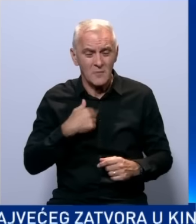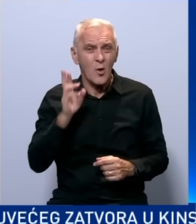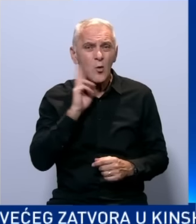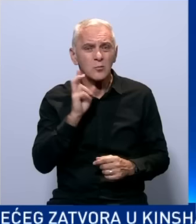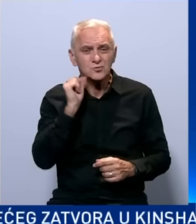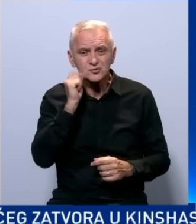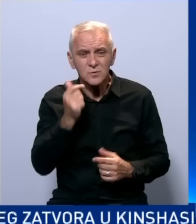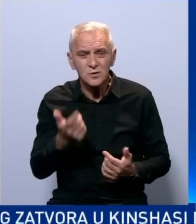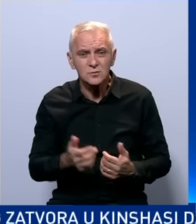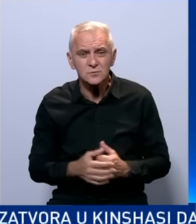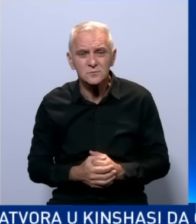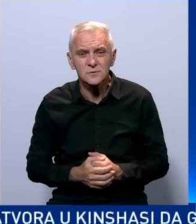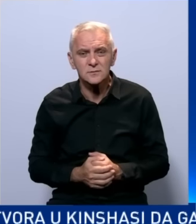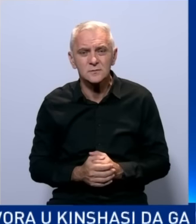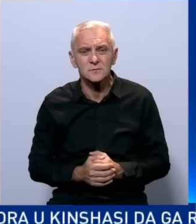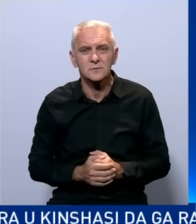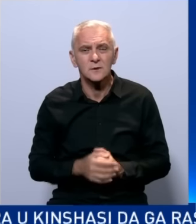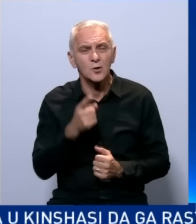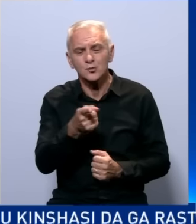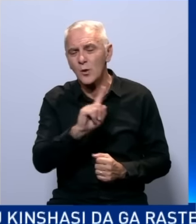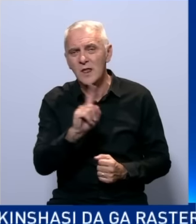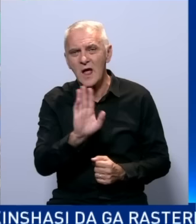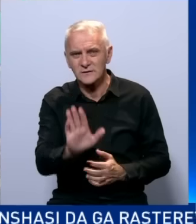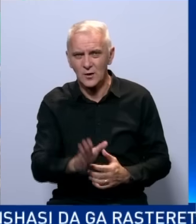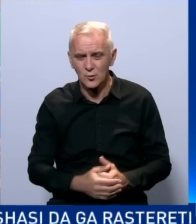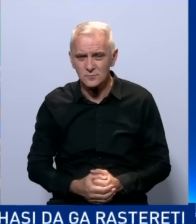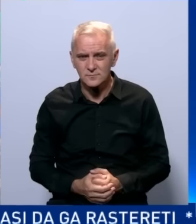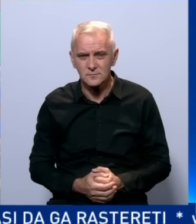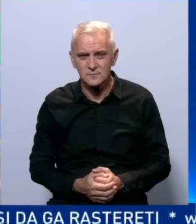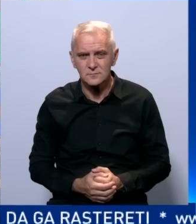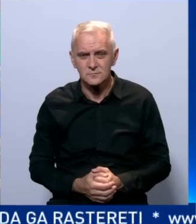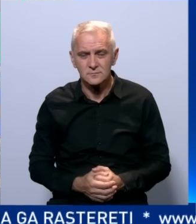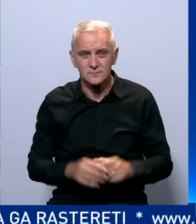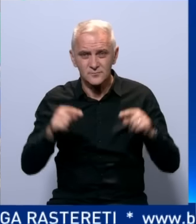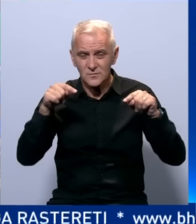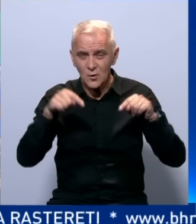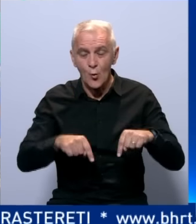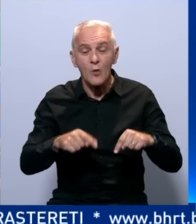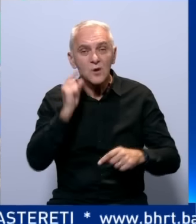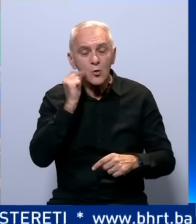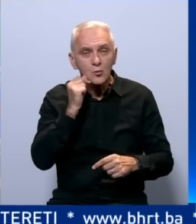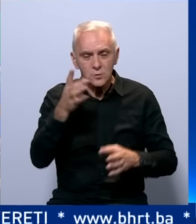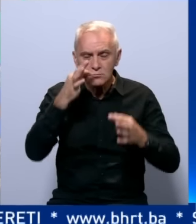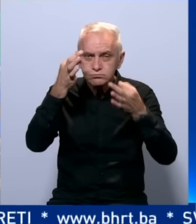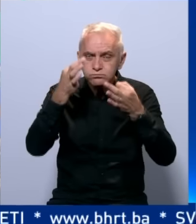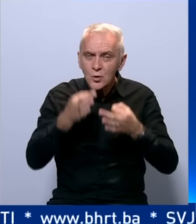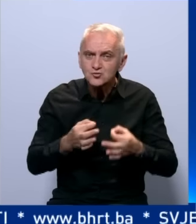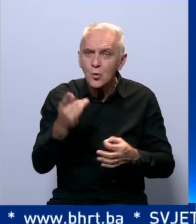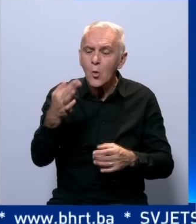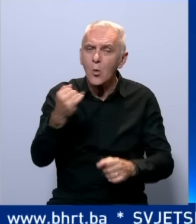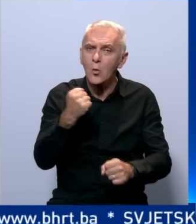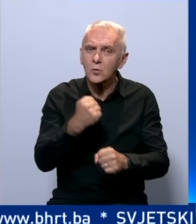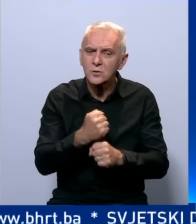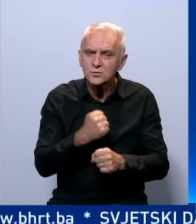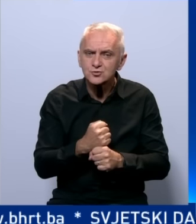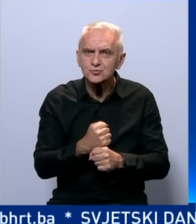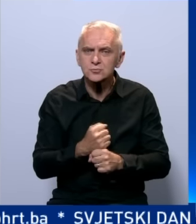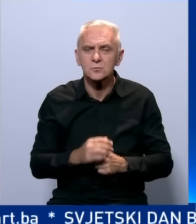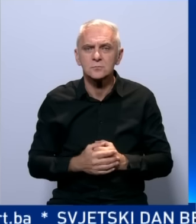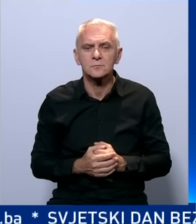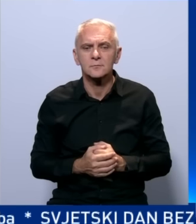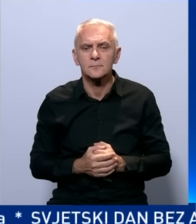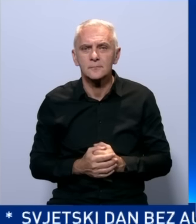i običnim smrtnicima to nije tako. Ovdje te ljudi cijene po količini rada, po tvom trudu i